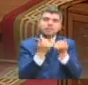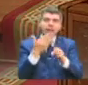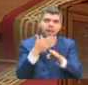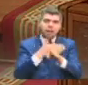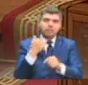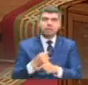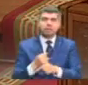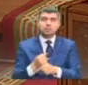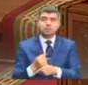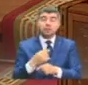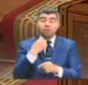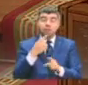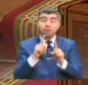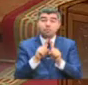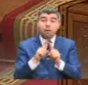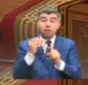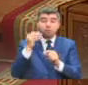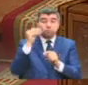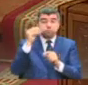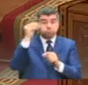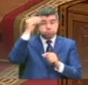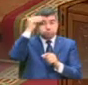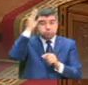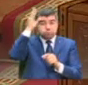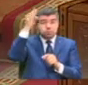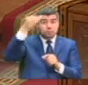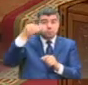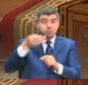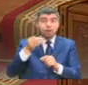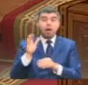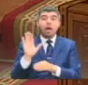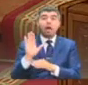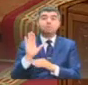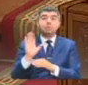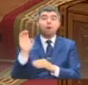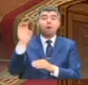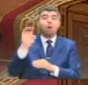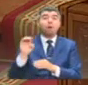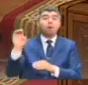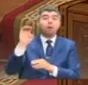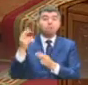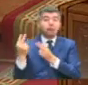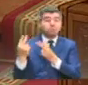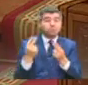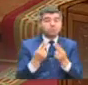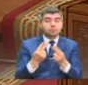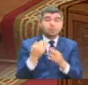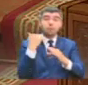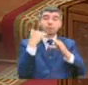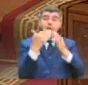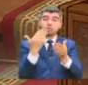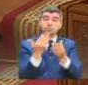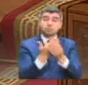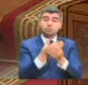درنا دراسة دولية، ها هي غنسلمها لك السيد النائب عن طريق الرئاسة إلى سمحت. مرحبا. اللي